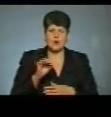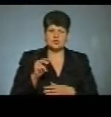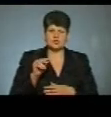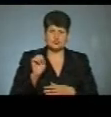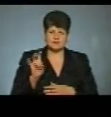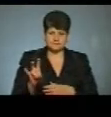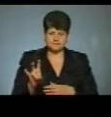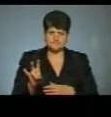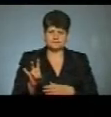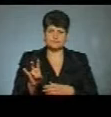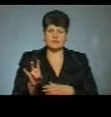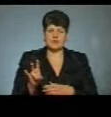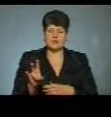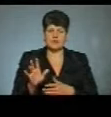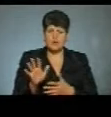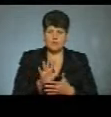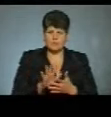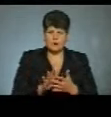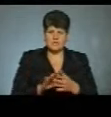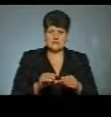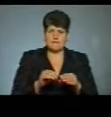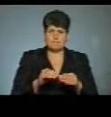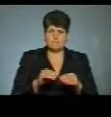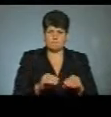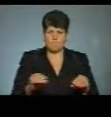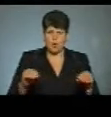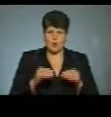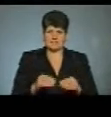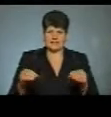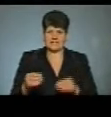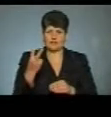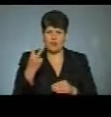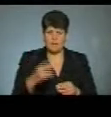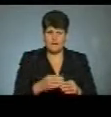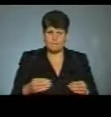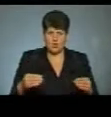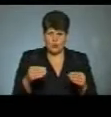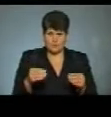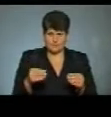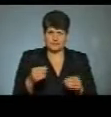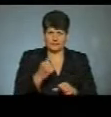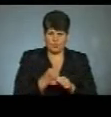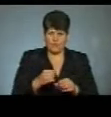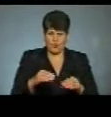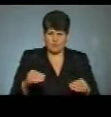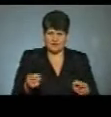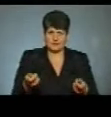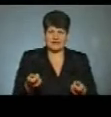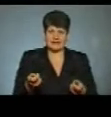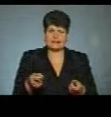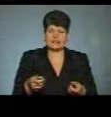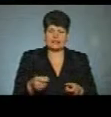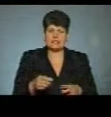Дезінфікуючим розчином обробляються простині. І двома простинями, обробленими дезінфікуючим засобом,